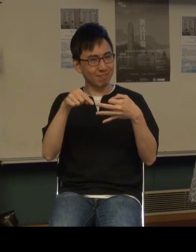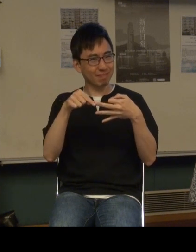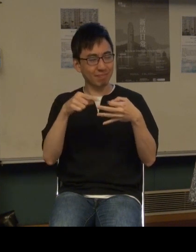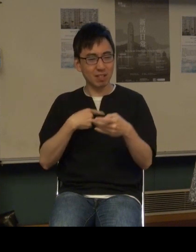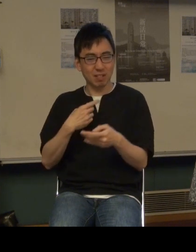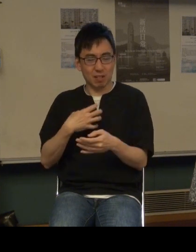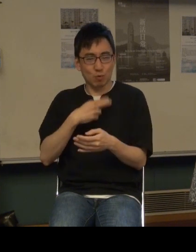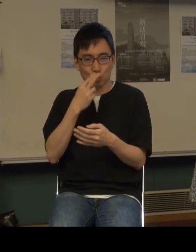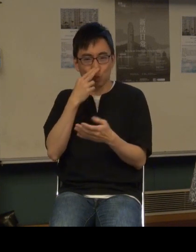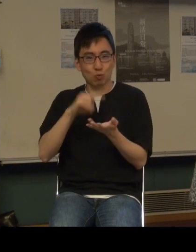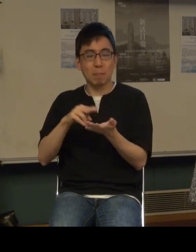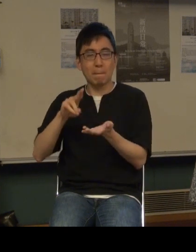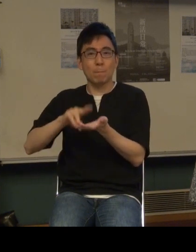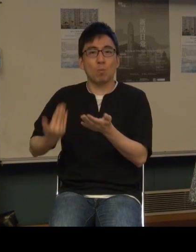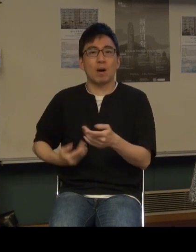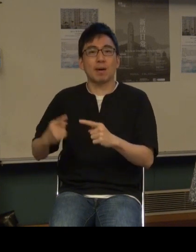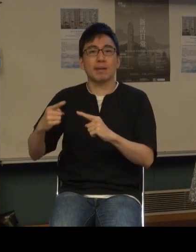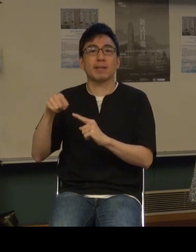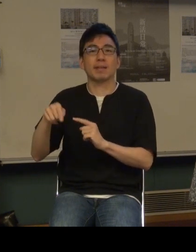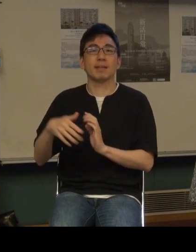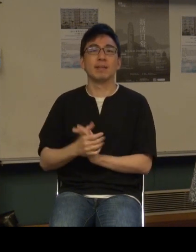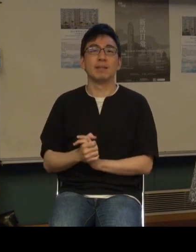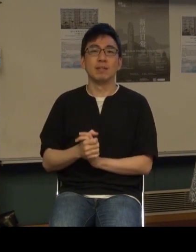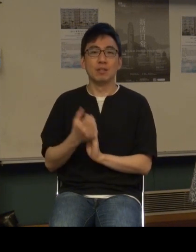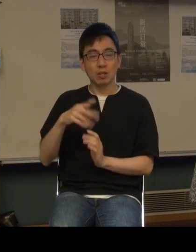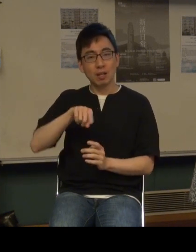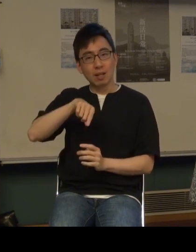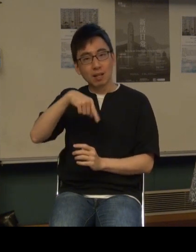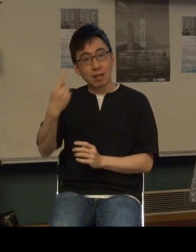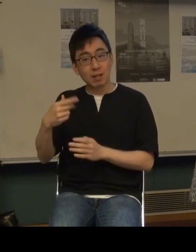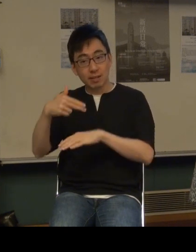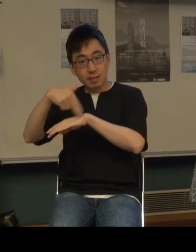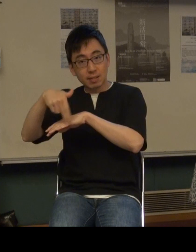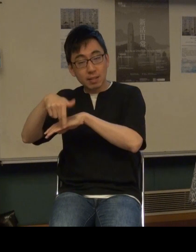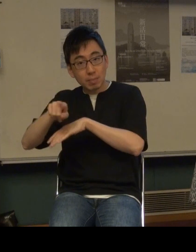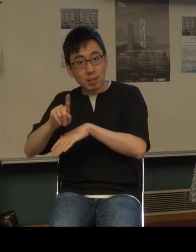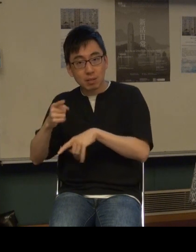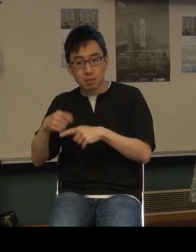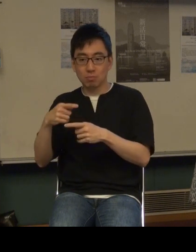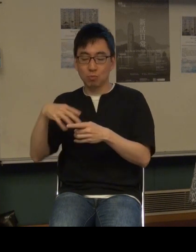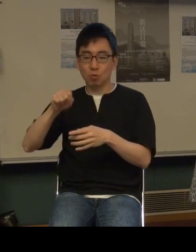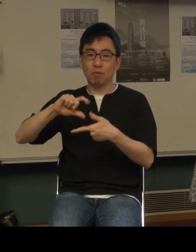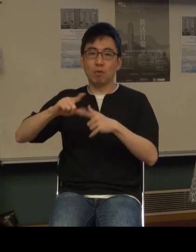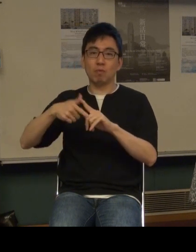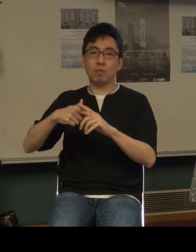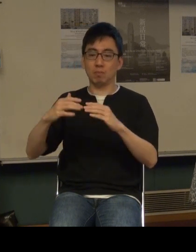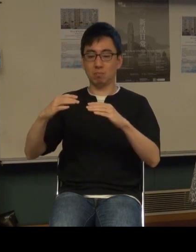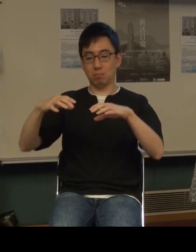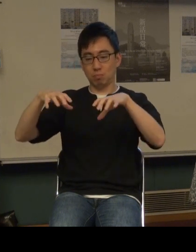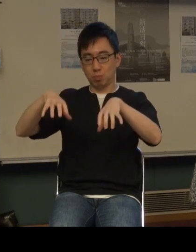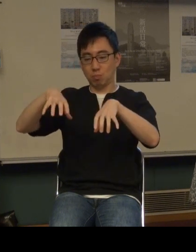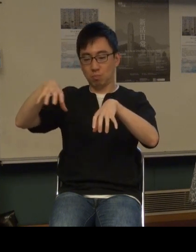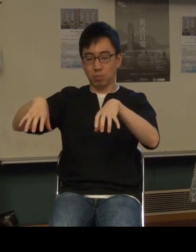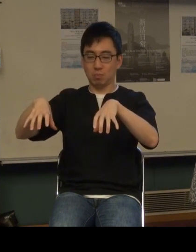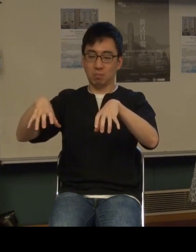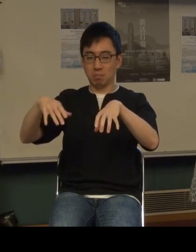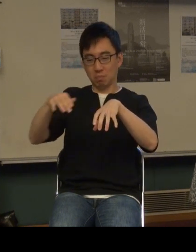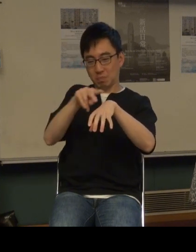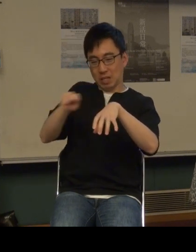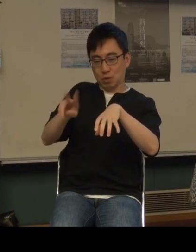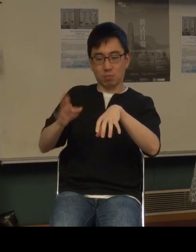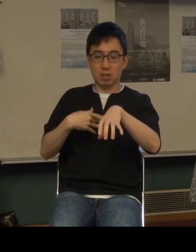有華人嘅名字出現。你呢個設計咧，你會見到咧，佢係採取一個不對稱嘅嚇，個門口咧就側咗去左